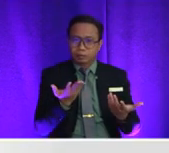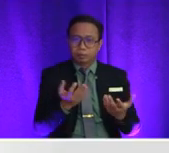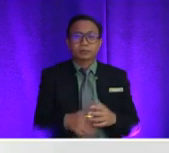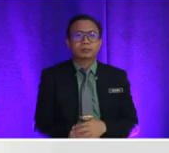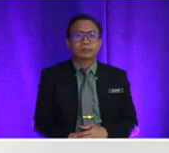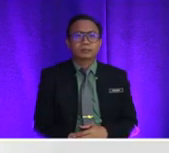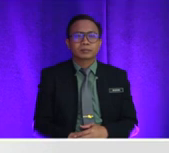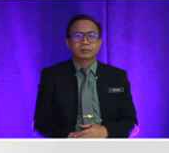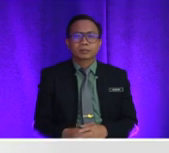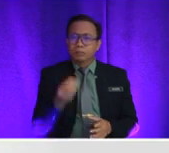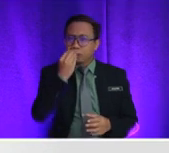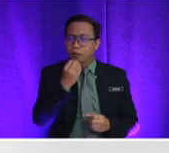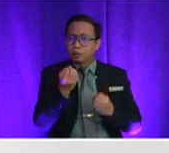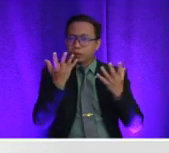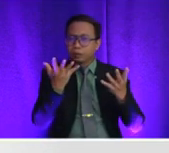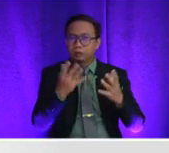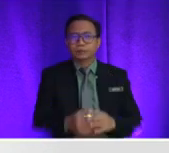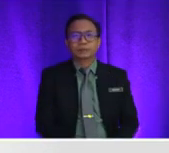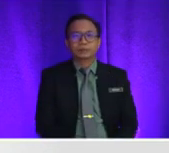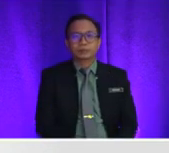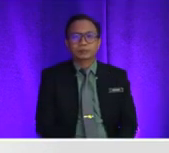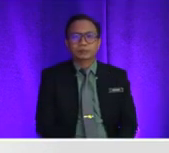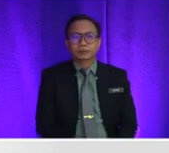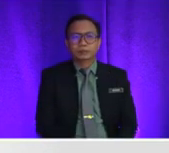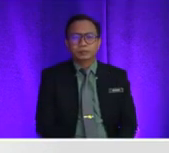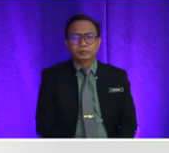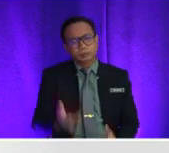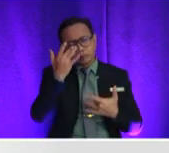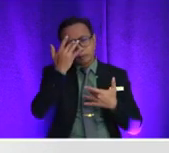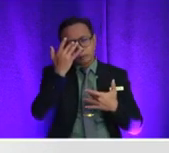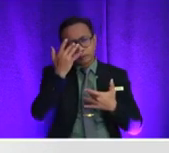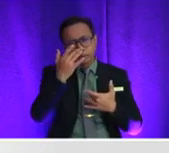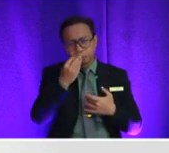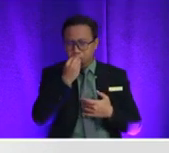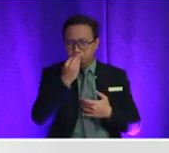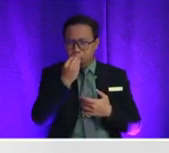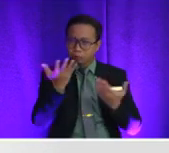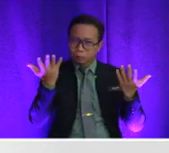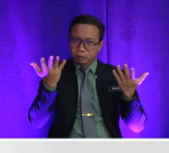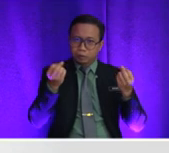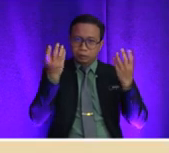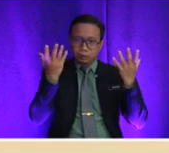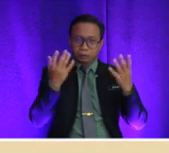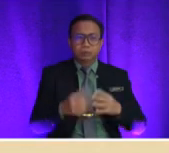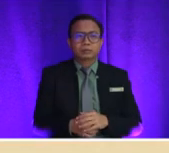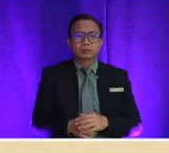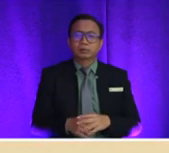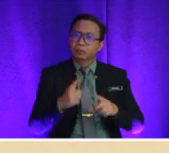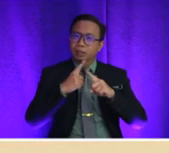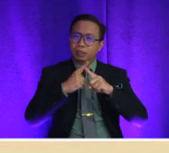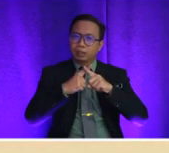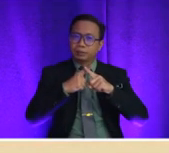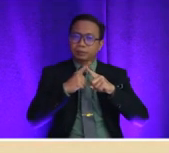makan yang namanya Oh makan dengan banyak itu dia sakit Oke ini jantan dari depan